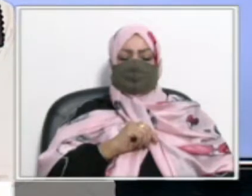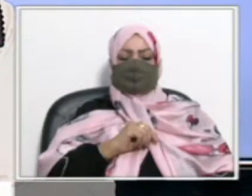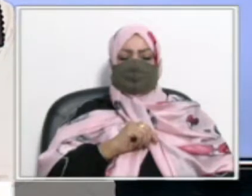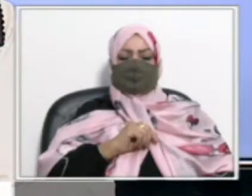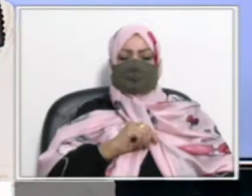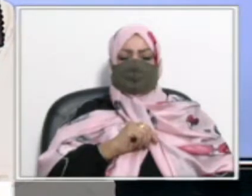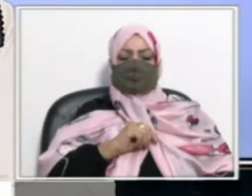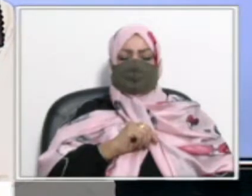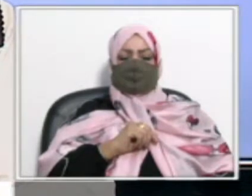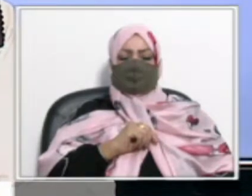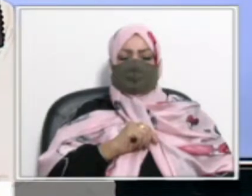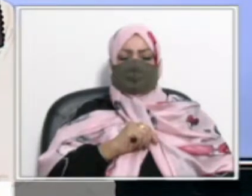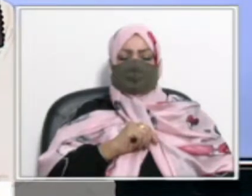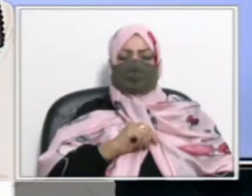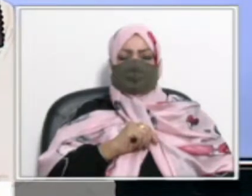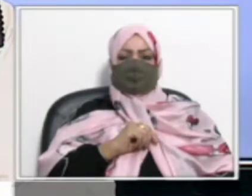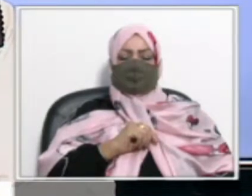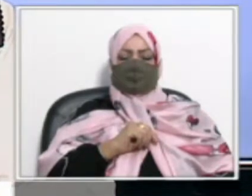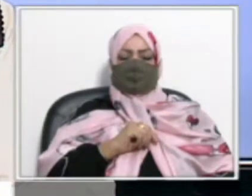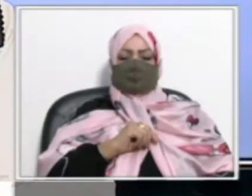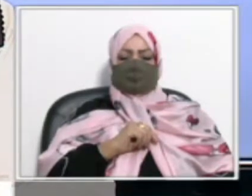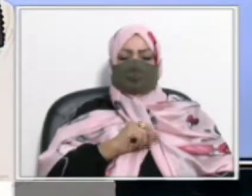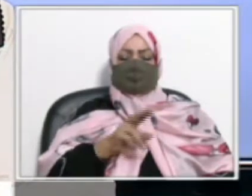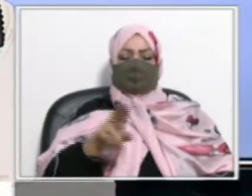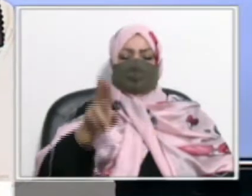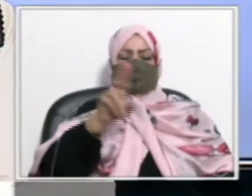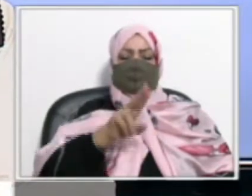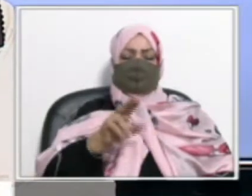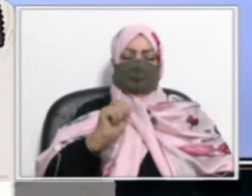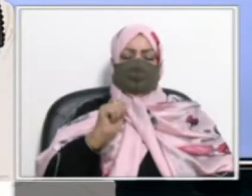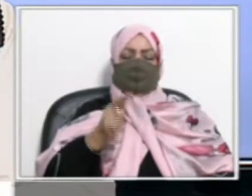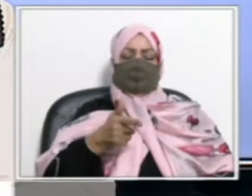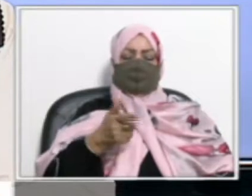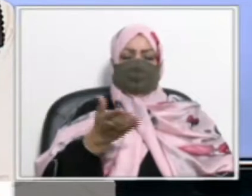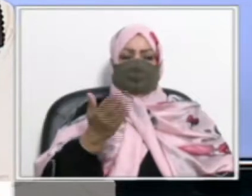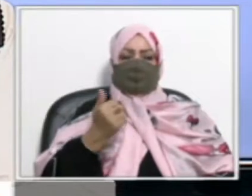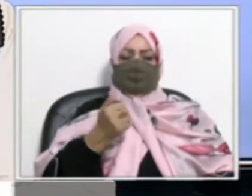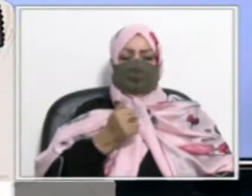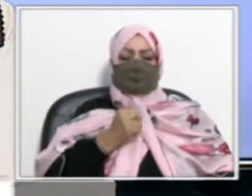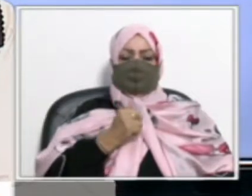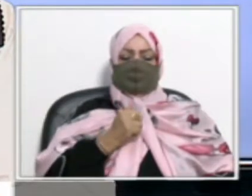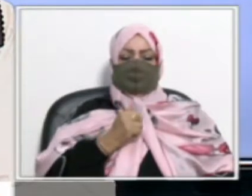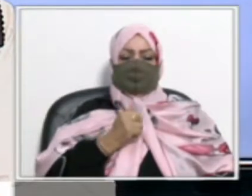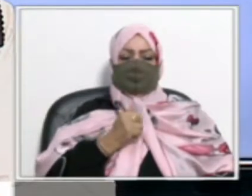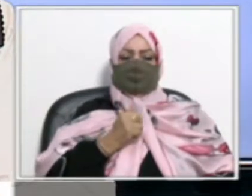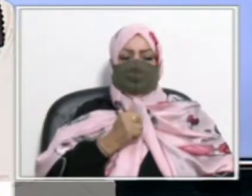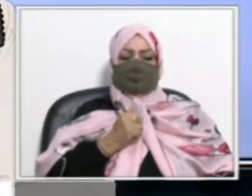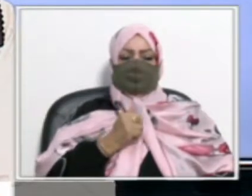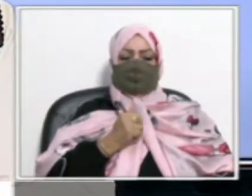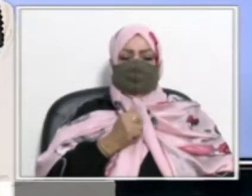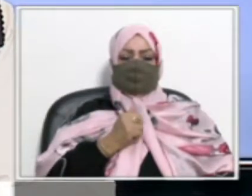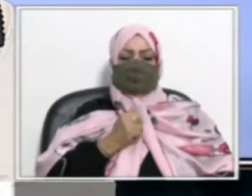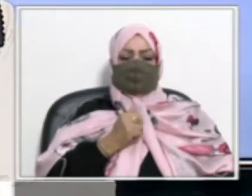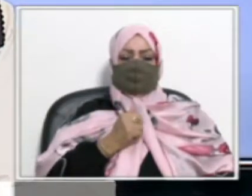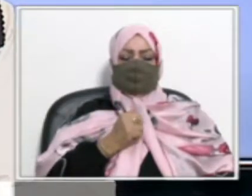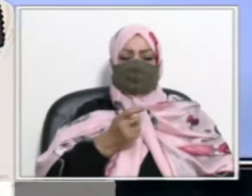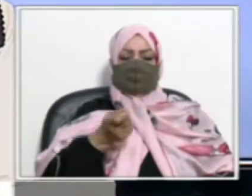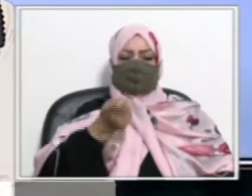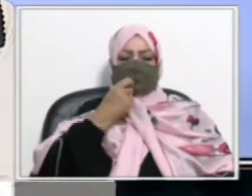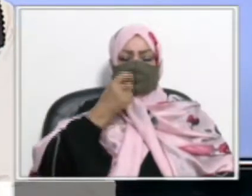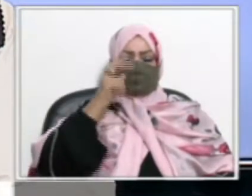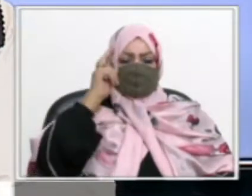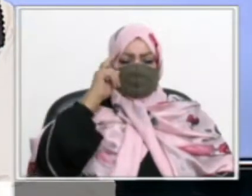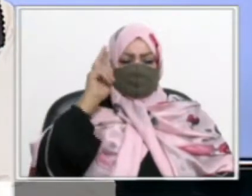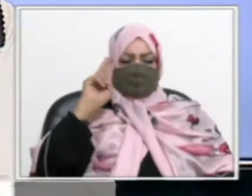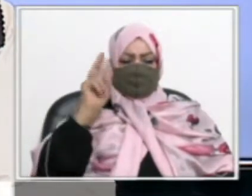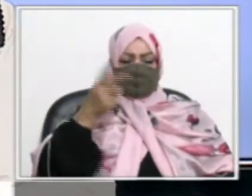العقلية إيه مؤثرات العقلية من 2012 إيه إيه